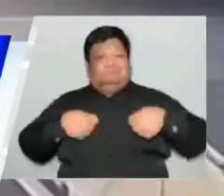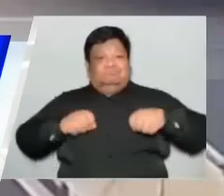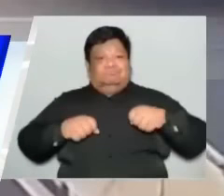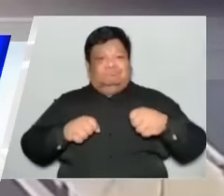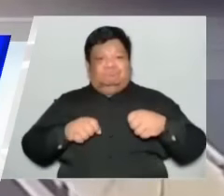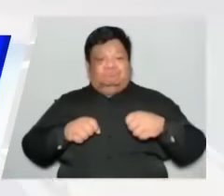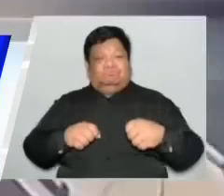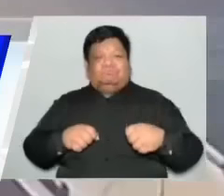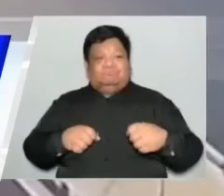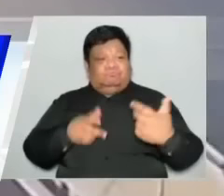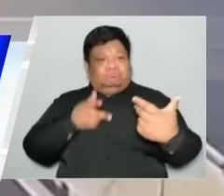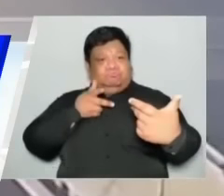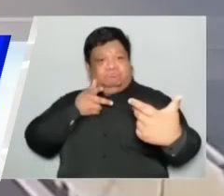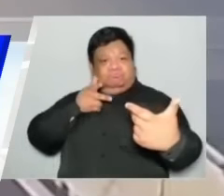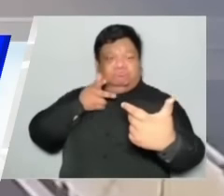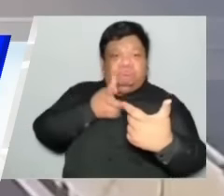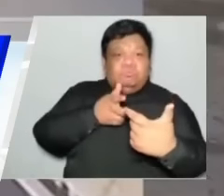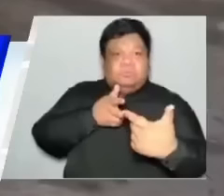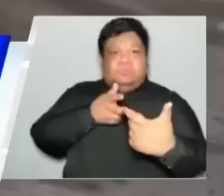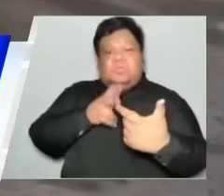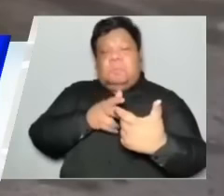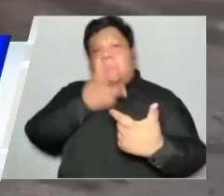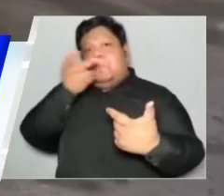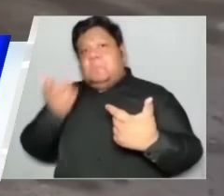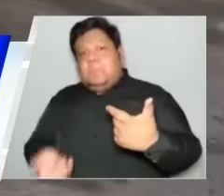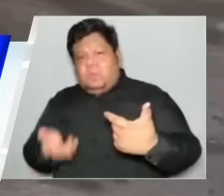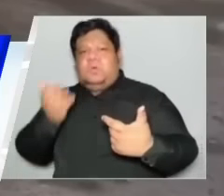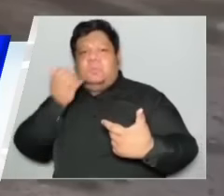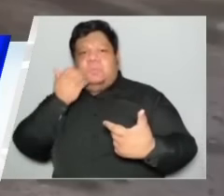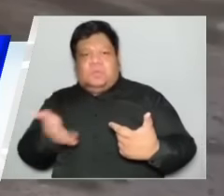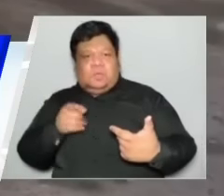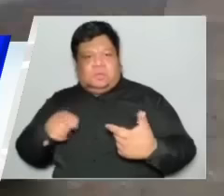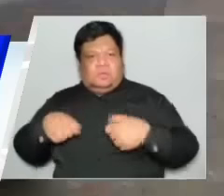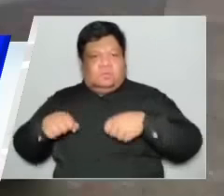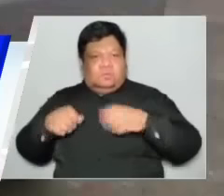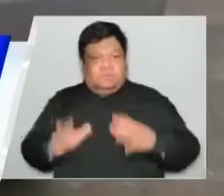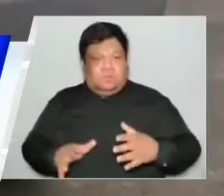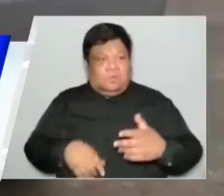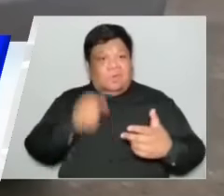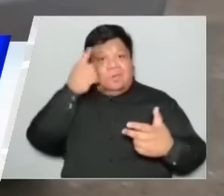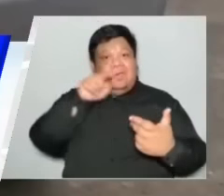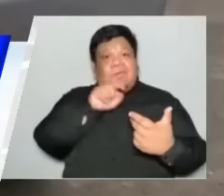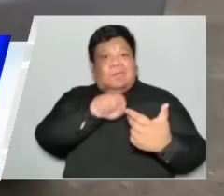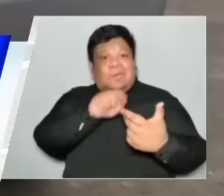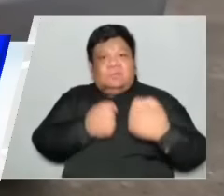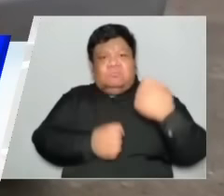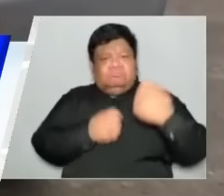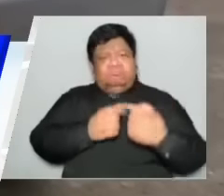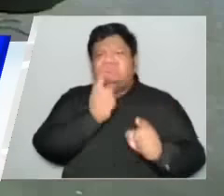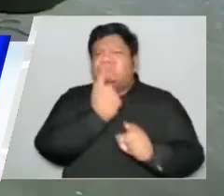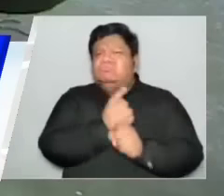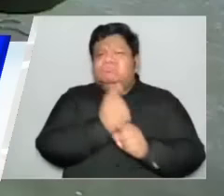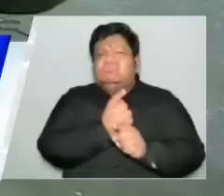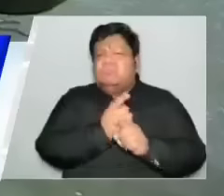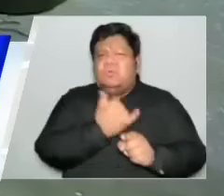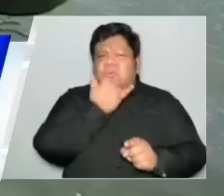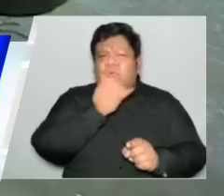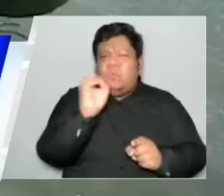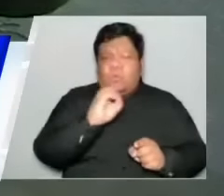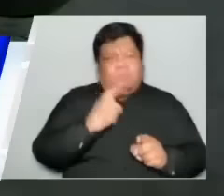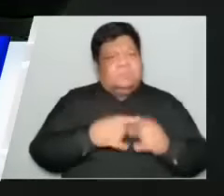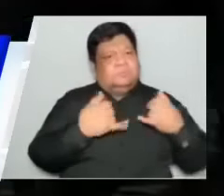Tumilapon ang rider nito at nasawi kalaunan. Kahit nasa tamang direksyon ng AUV, nakulong ang driver nito habang